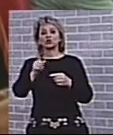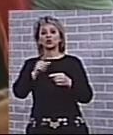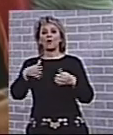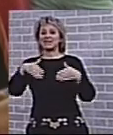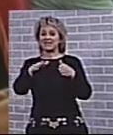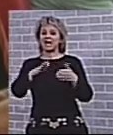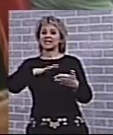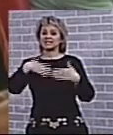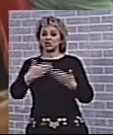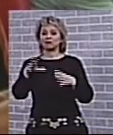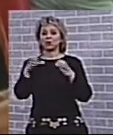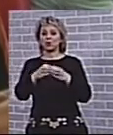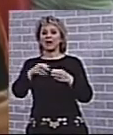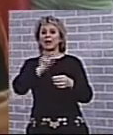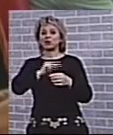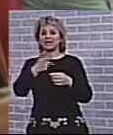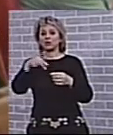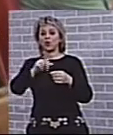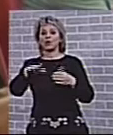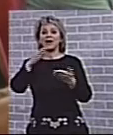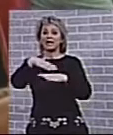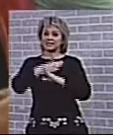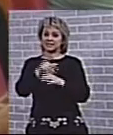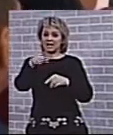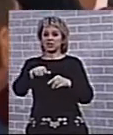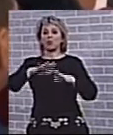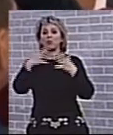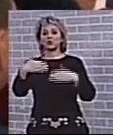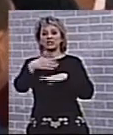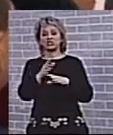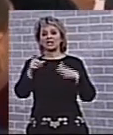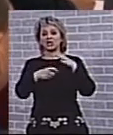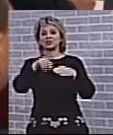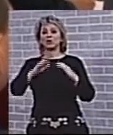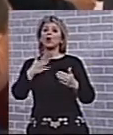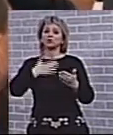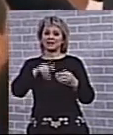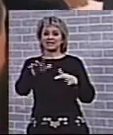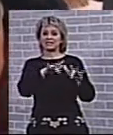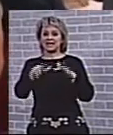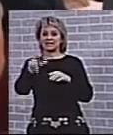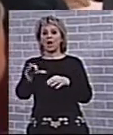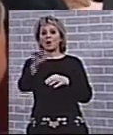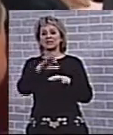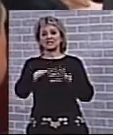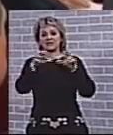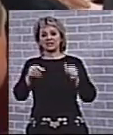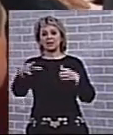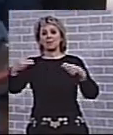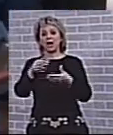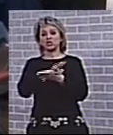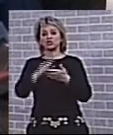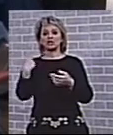рядах инициативной группы работников Кинкоула произошел раскол. Большая часть шахтеров удовлетворена действиями областных властей по